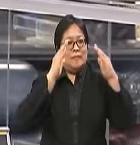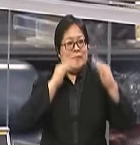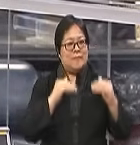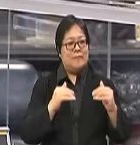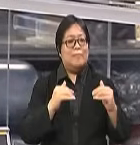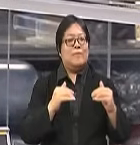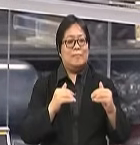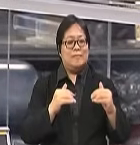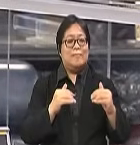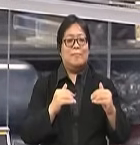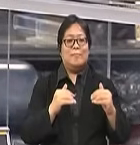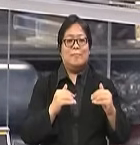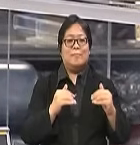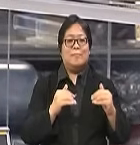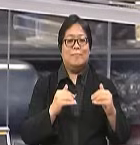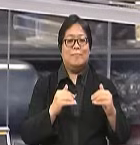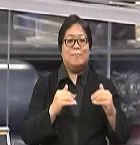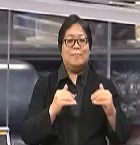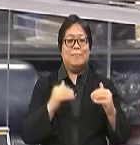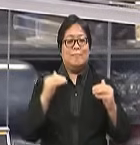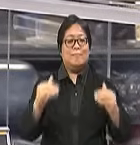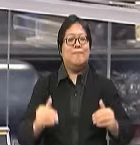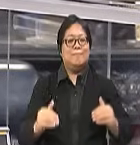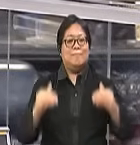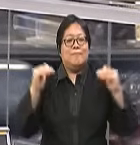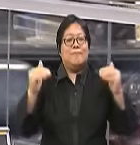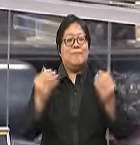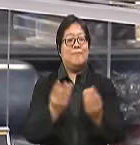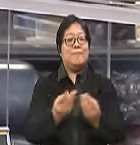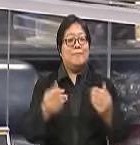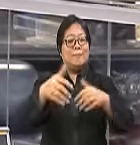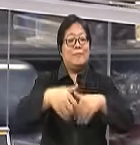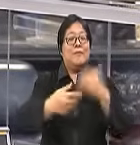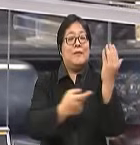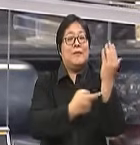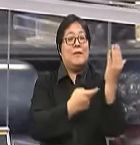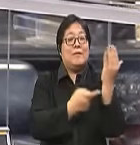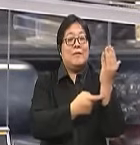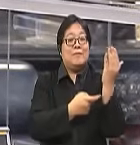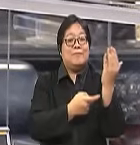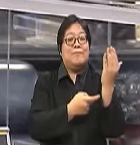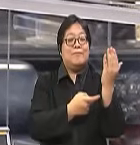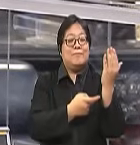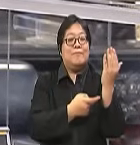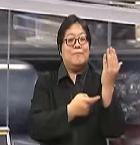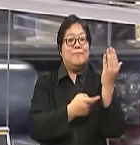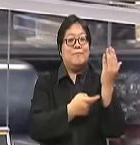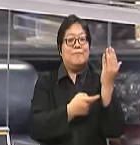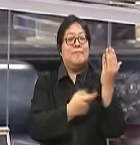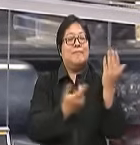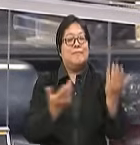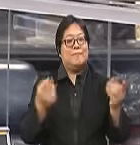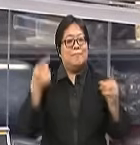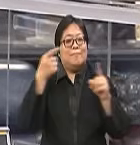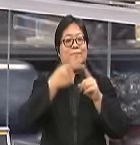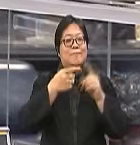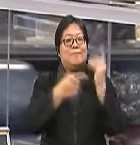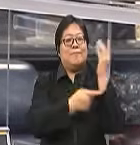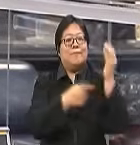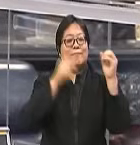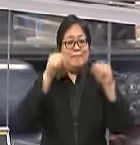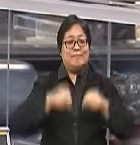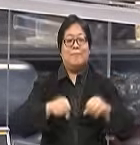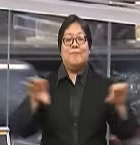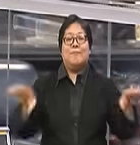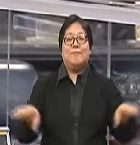Ratu untuk mempersingkat lagi tanaman getah yang berteraskan kepada getah yang